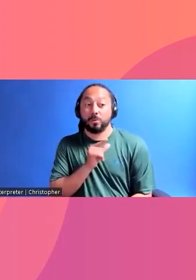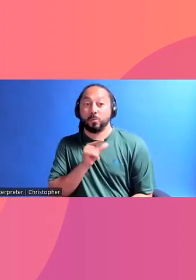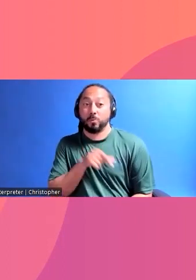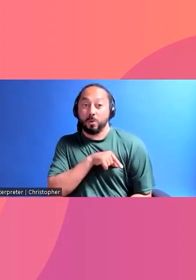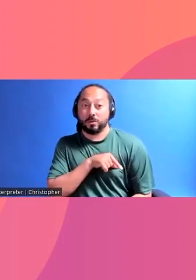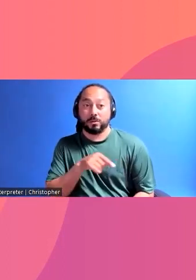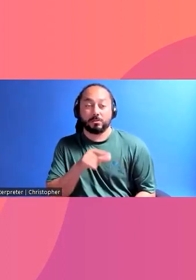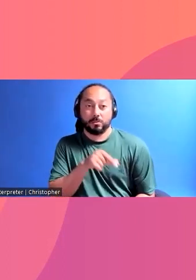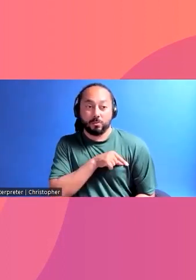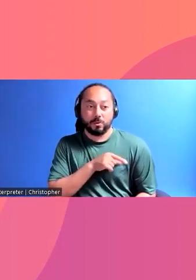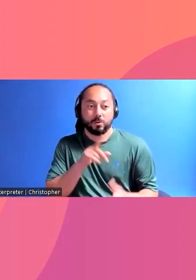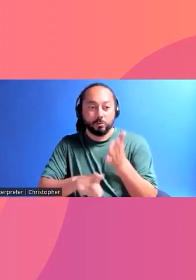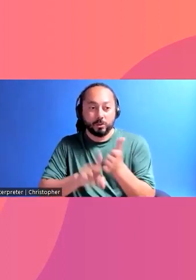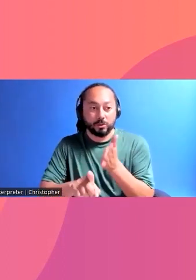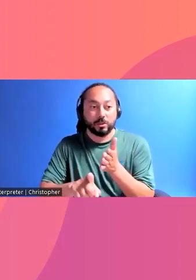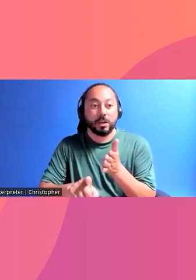canadien.